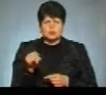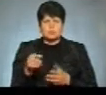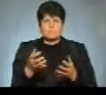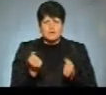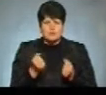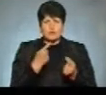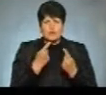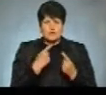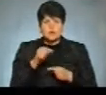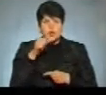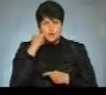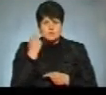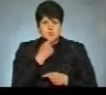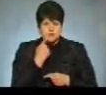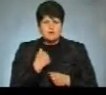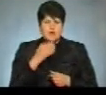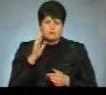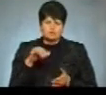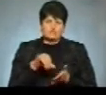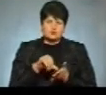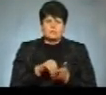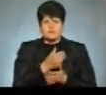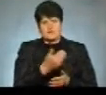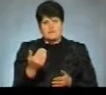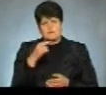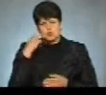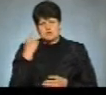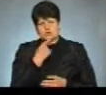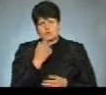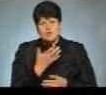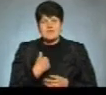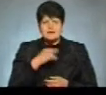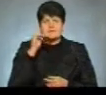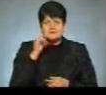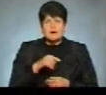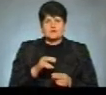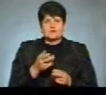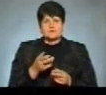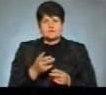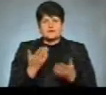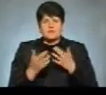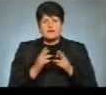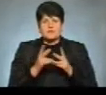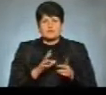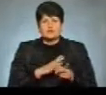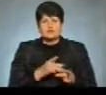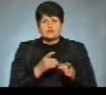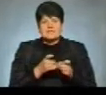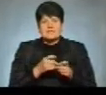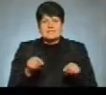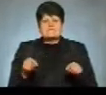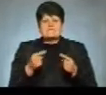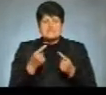говорити російською мовою, то я буду виступати перед вами російською мовою. Але я знаю, яке було розстріляне відродження. Я вам прочитав,